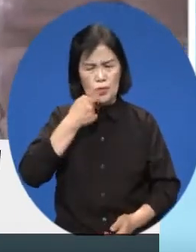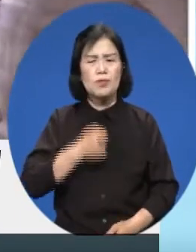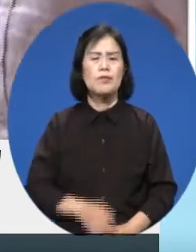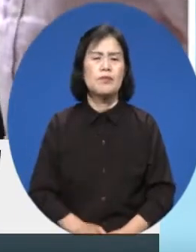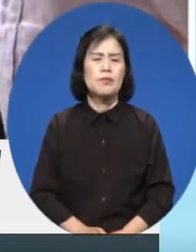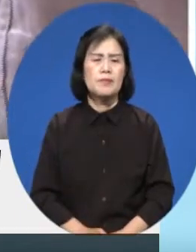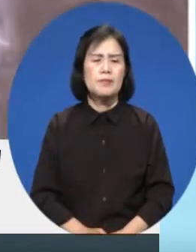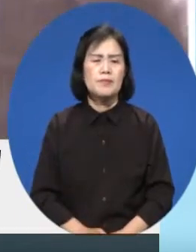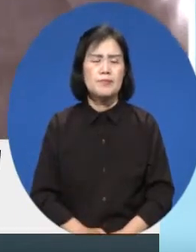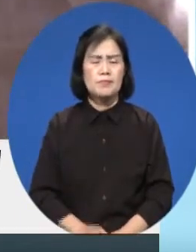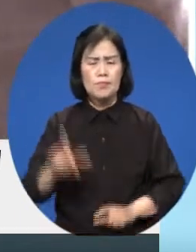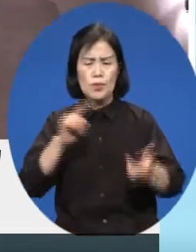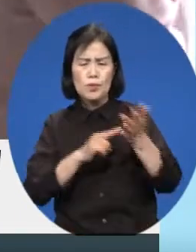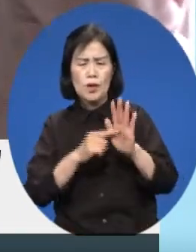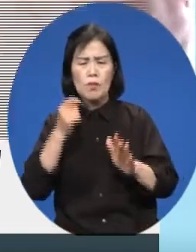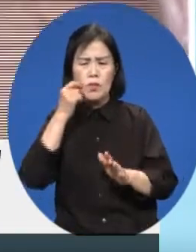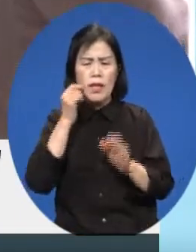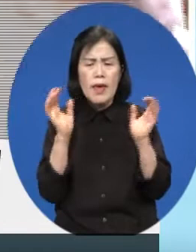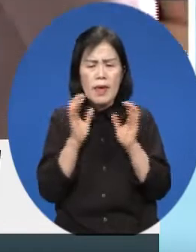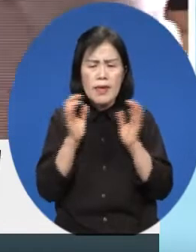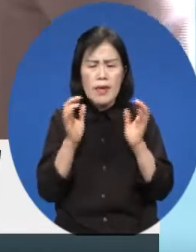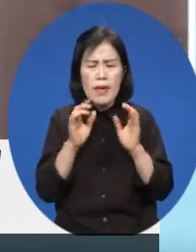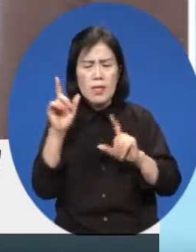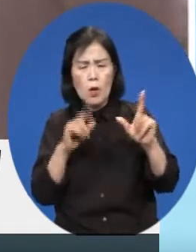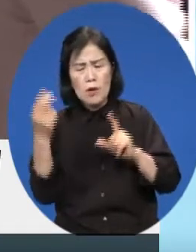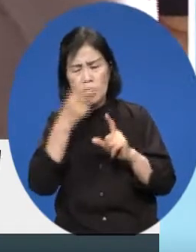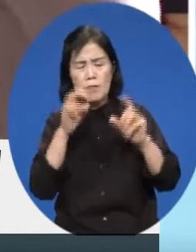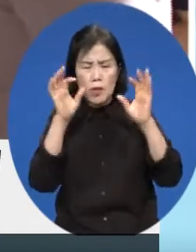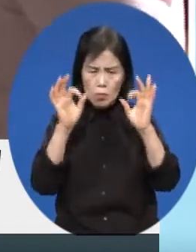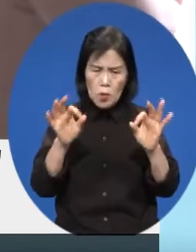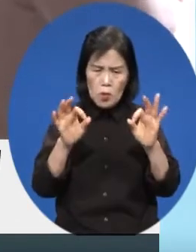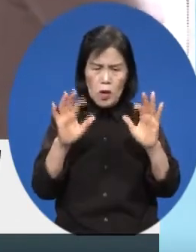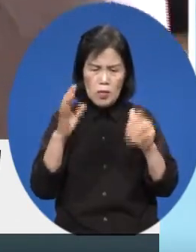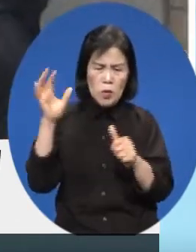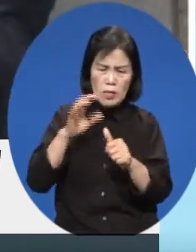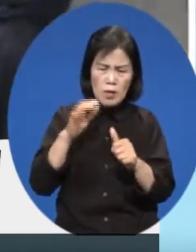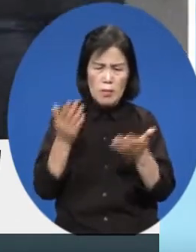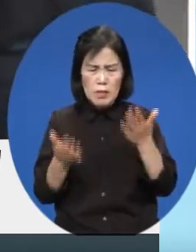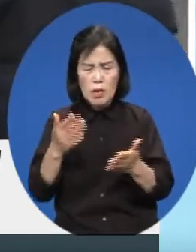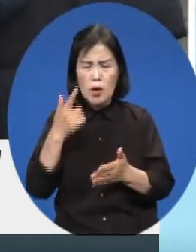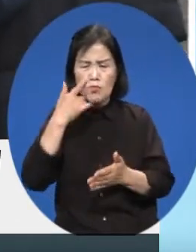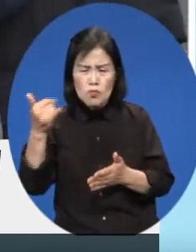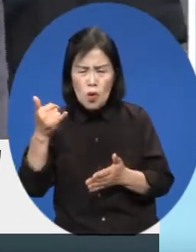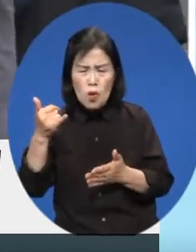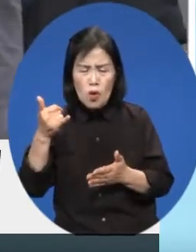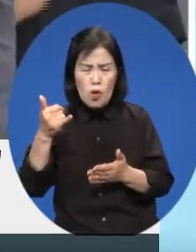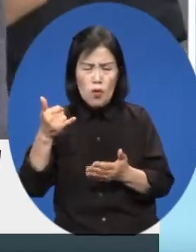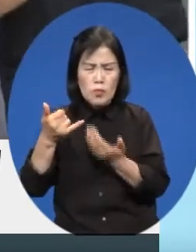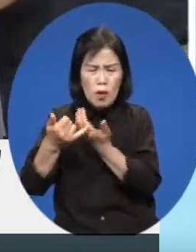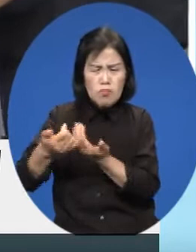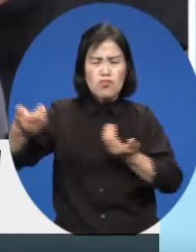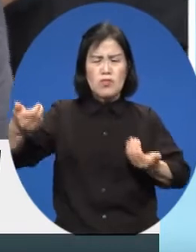있습니다 아 표현을 잘 못하는 영 유아를 상대로 정황은 만 살펴보고 아동학대로 판단하고 부모 또는 양부모를 뭐